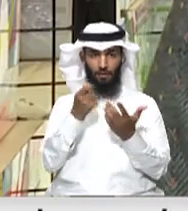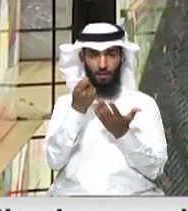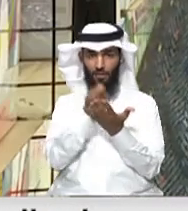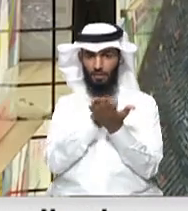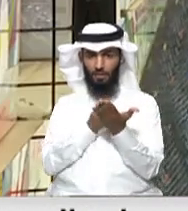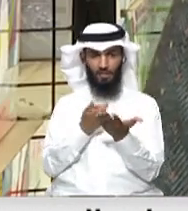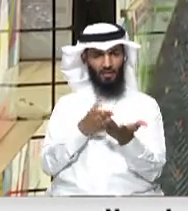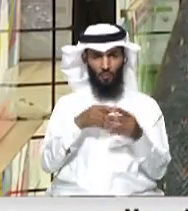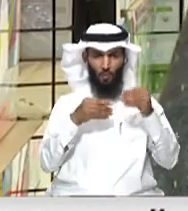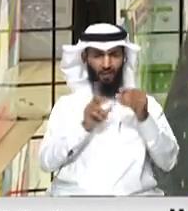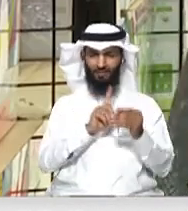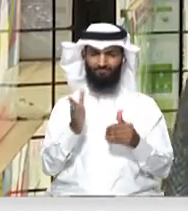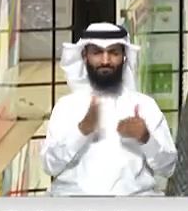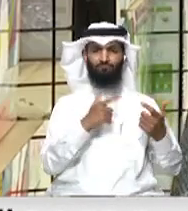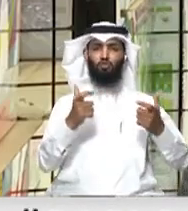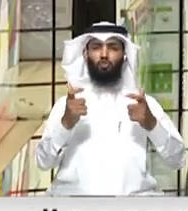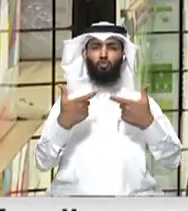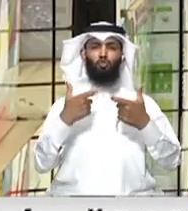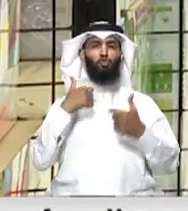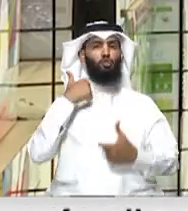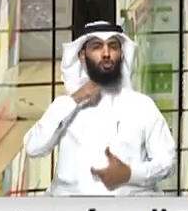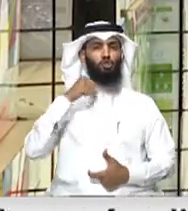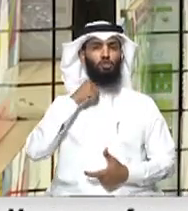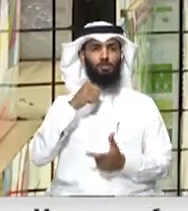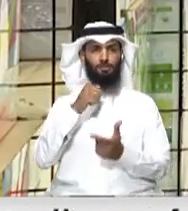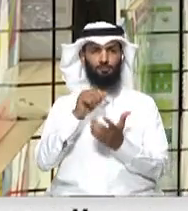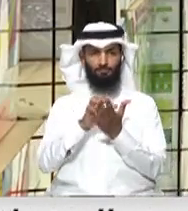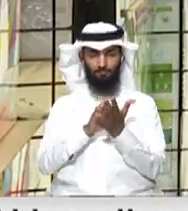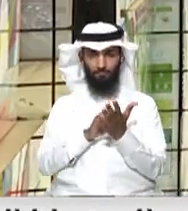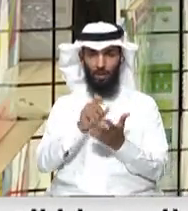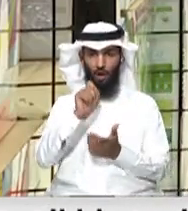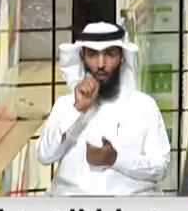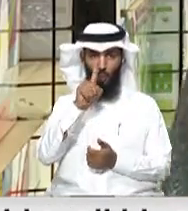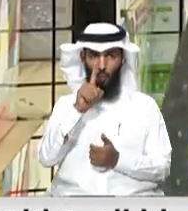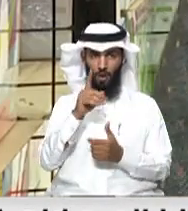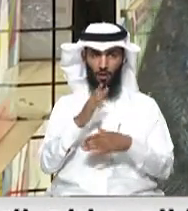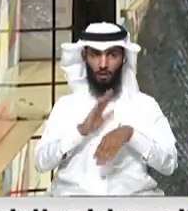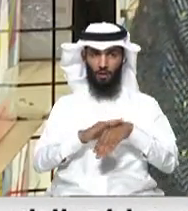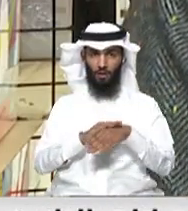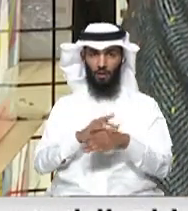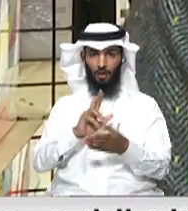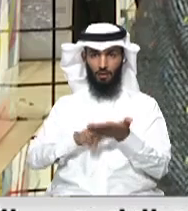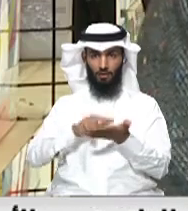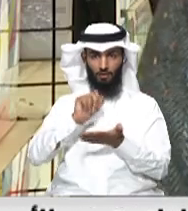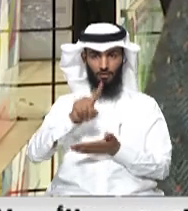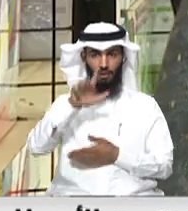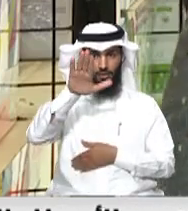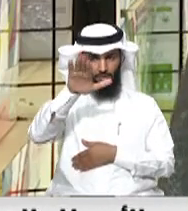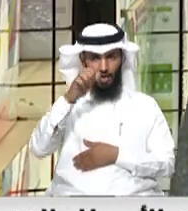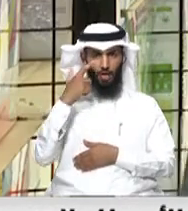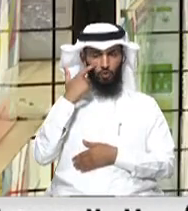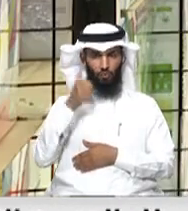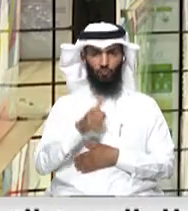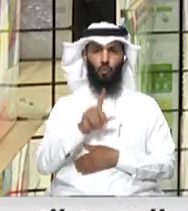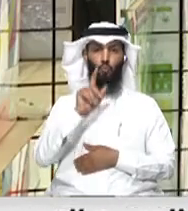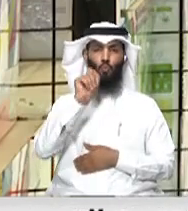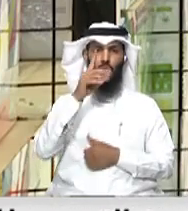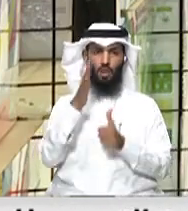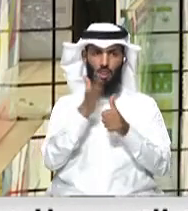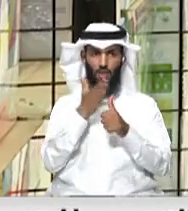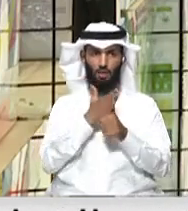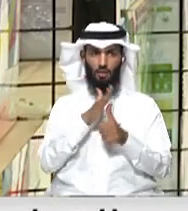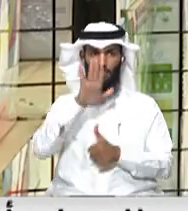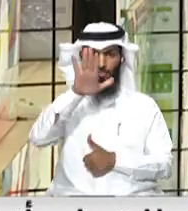إلكتروني. طبعا في إجراءات قبل المحضر تكون هو إشعار مراجعة أو استدعاء أن